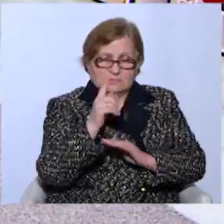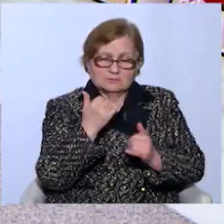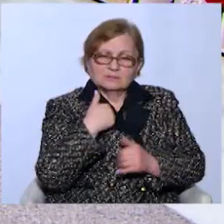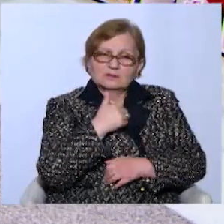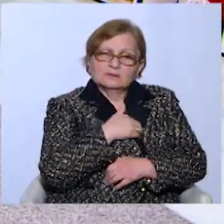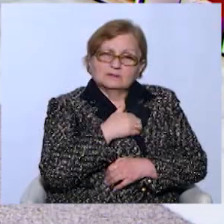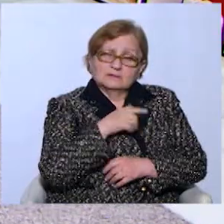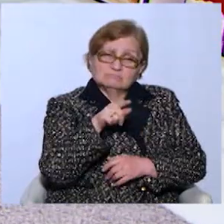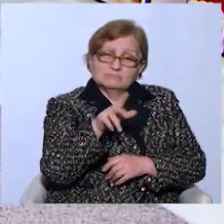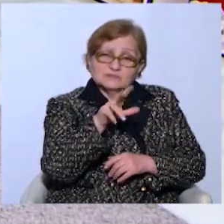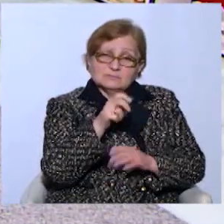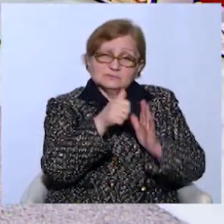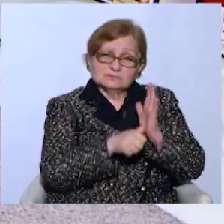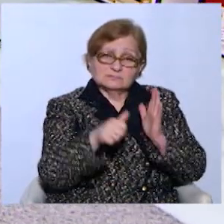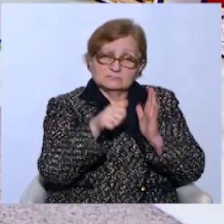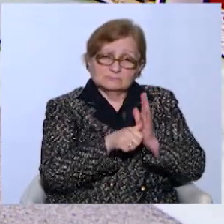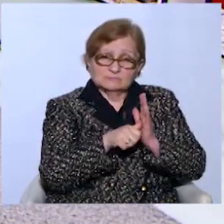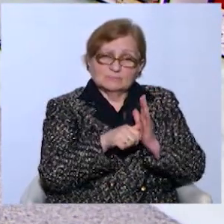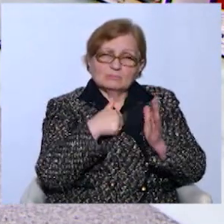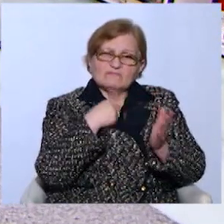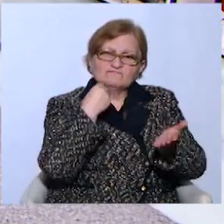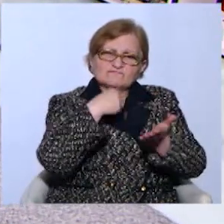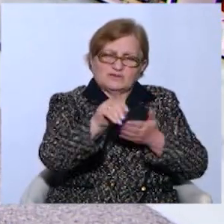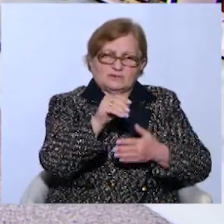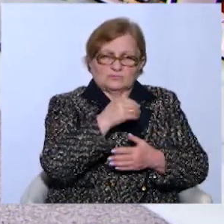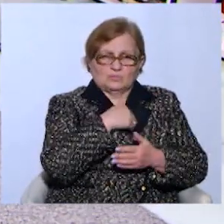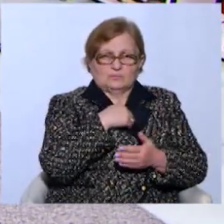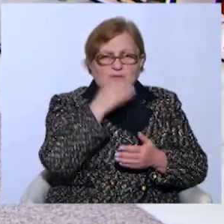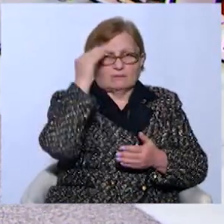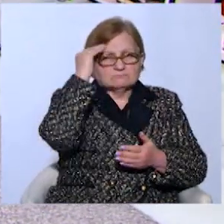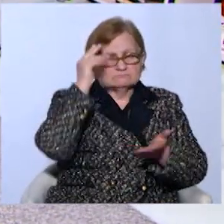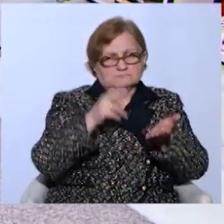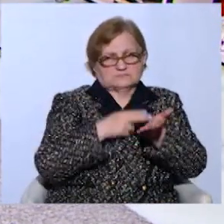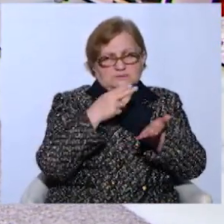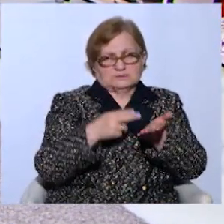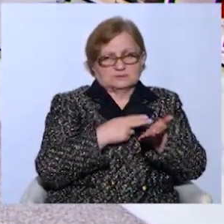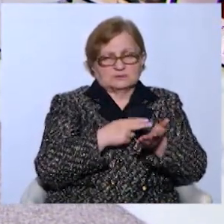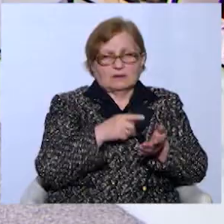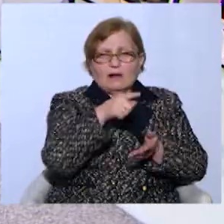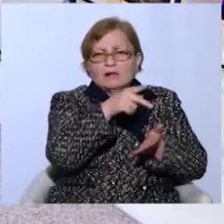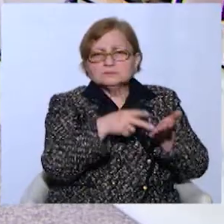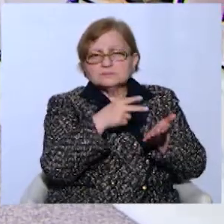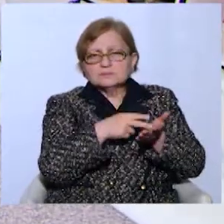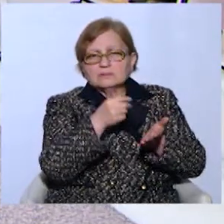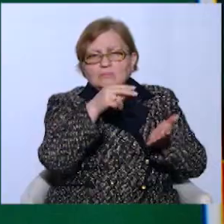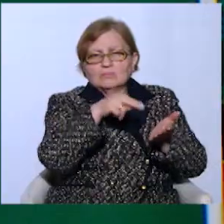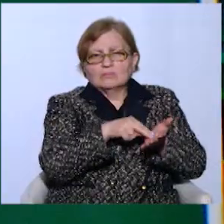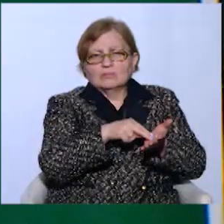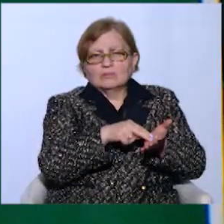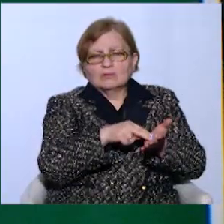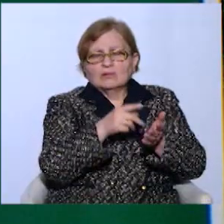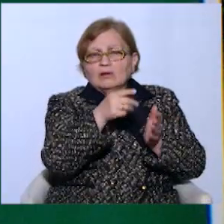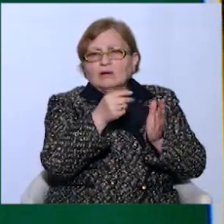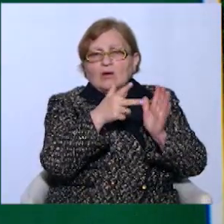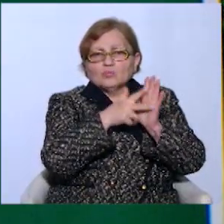მინდა ამ 366 ლარით ვიყიდო წიგნი, რომელიც ღირს მაგალითად 88